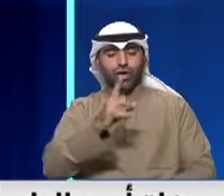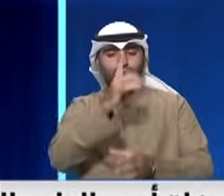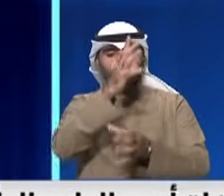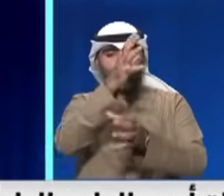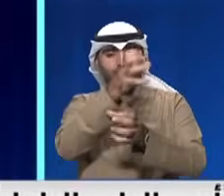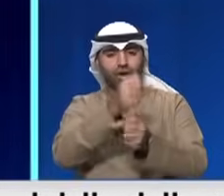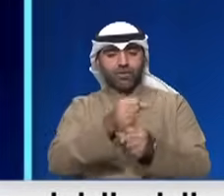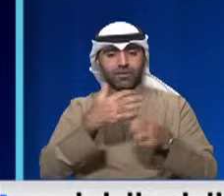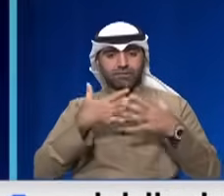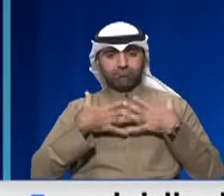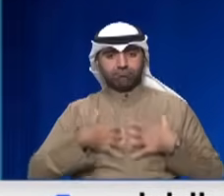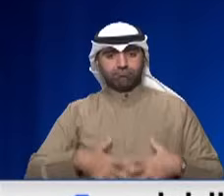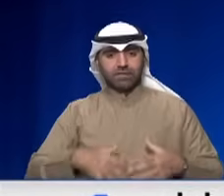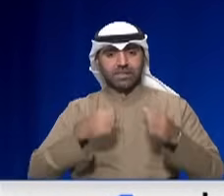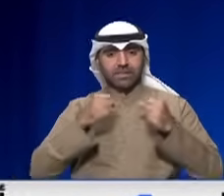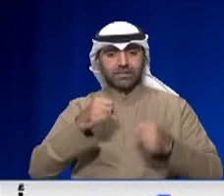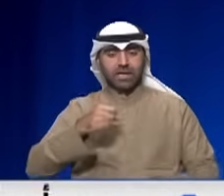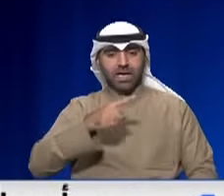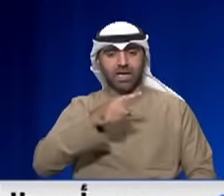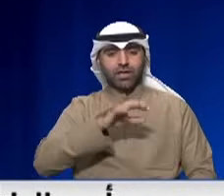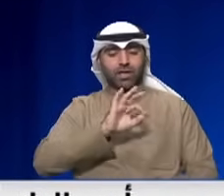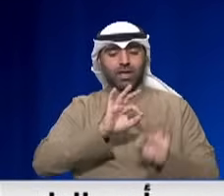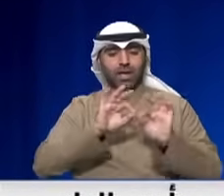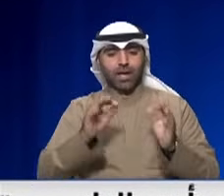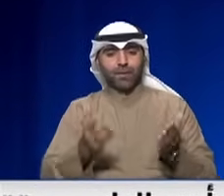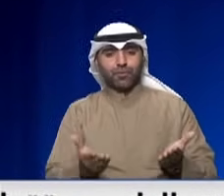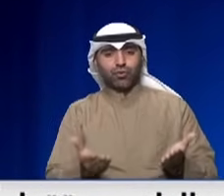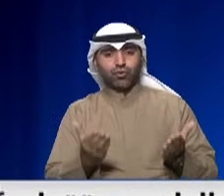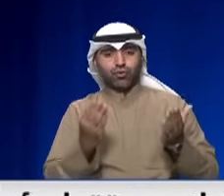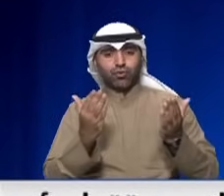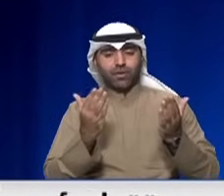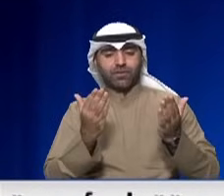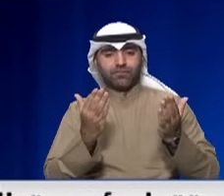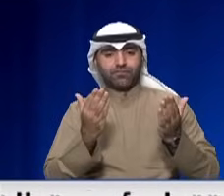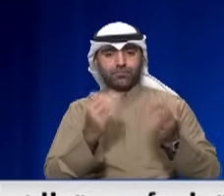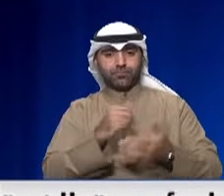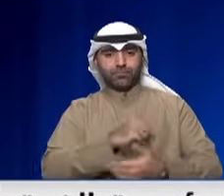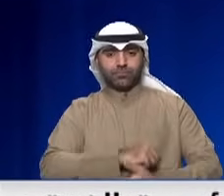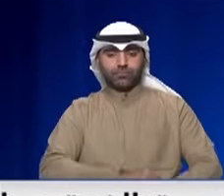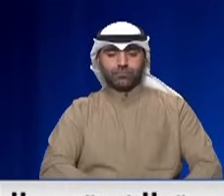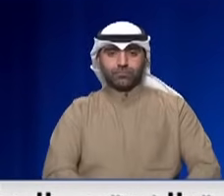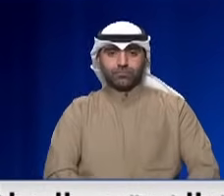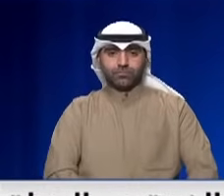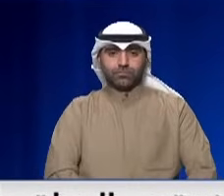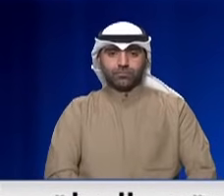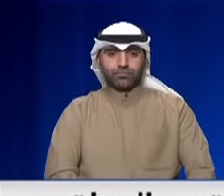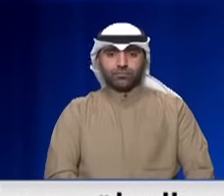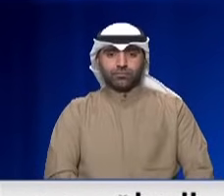الجلل راجيا سموه لسماحته موفور الصحه وتمام